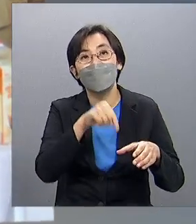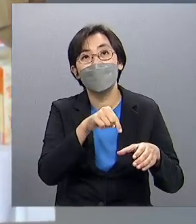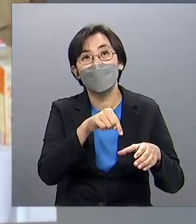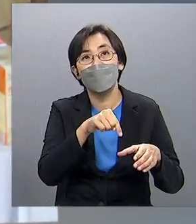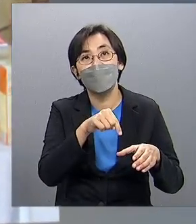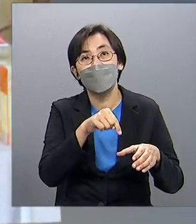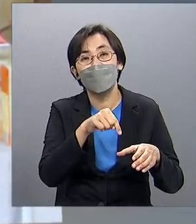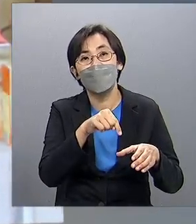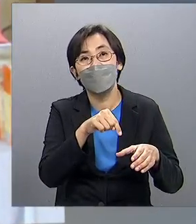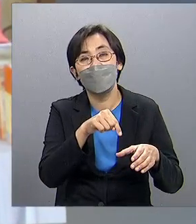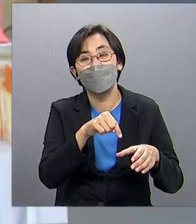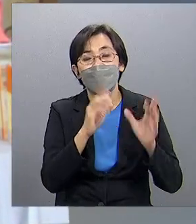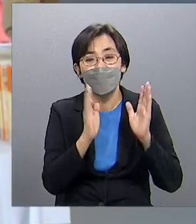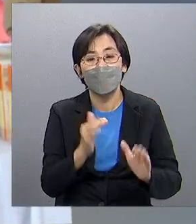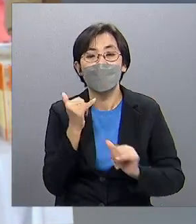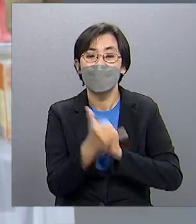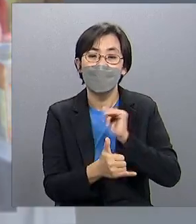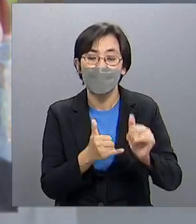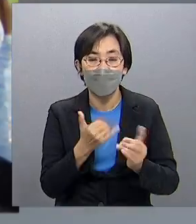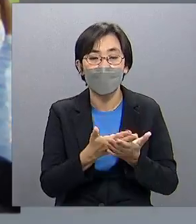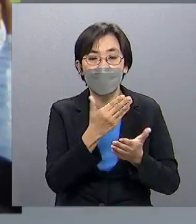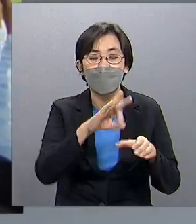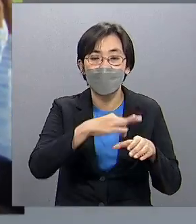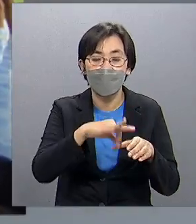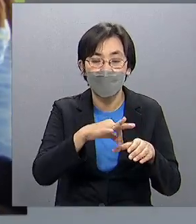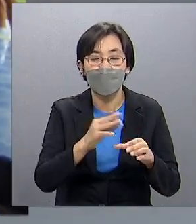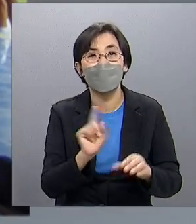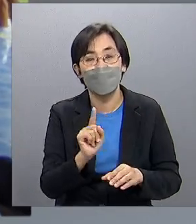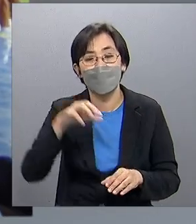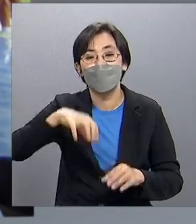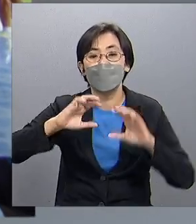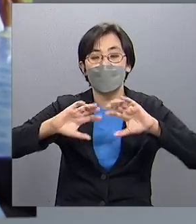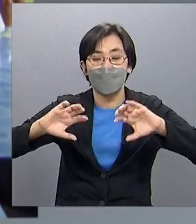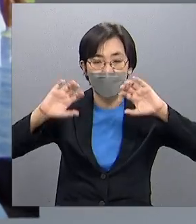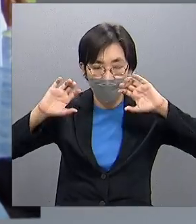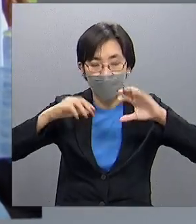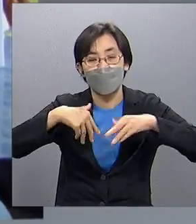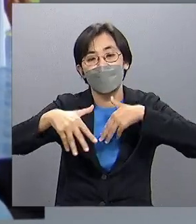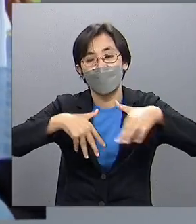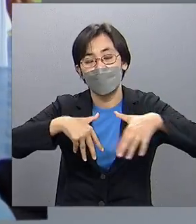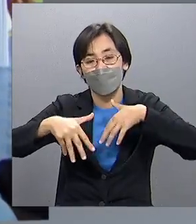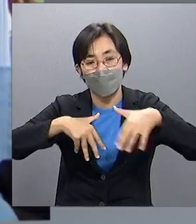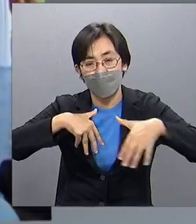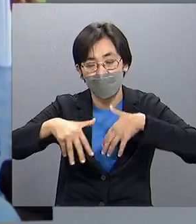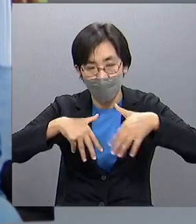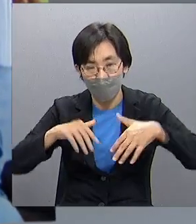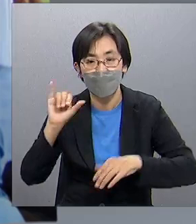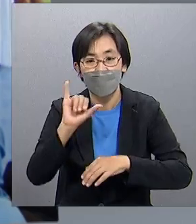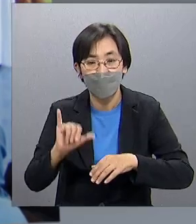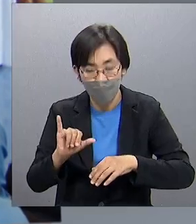ผู้เข้ามาหรือว่าลูกค้าเนี่ยเป็นหน่วยงานราชการประชาชนแล้วก็ญาติของผู้ต้องโทษเนี่